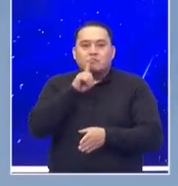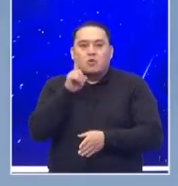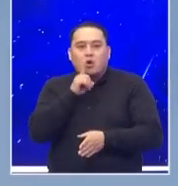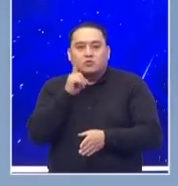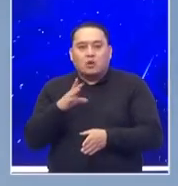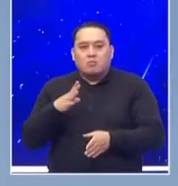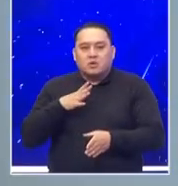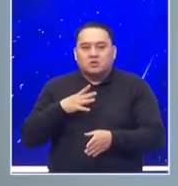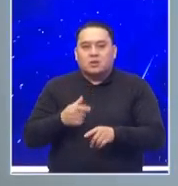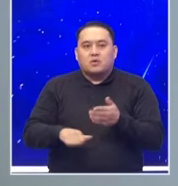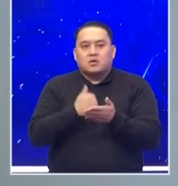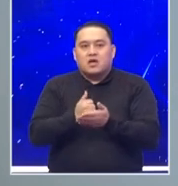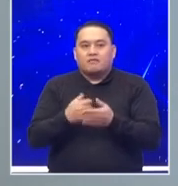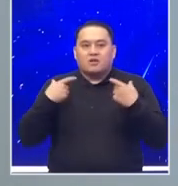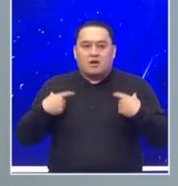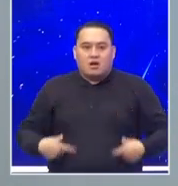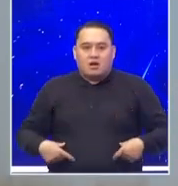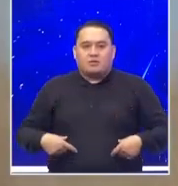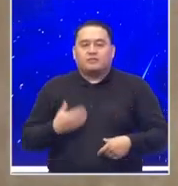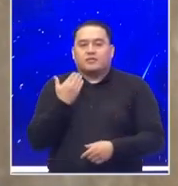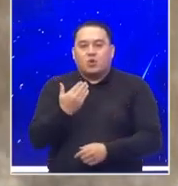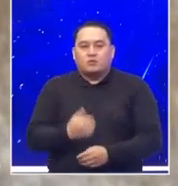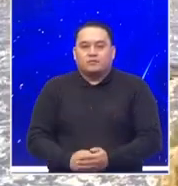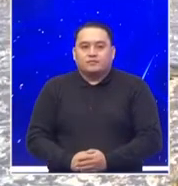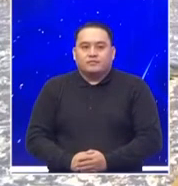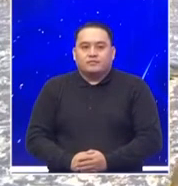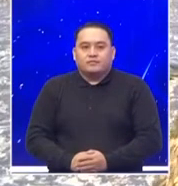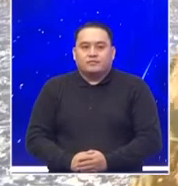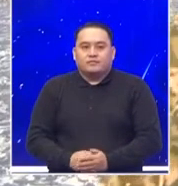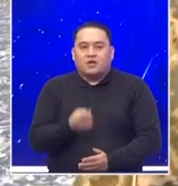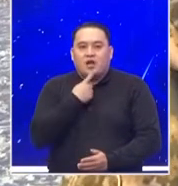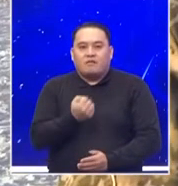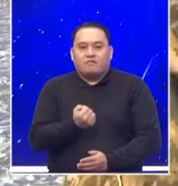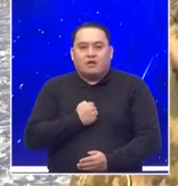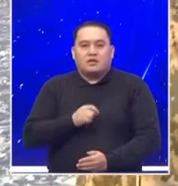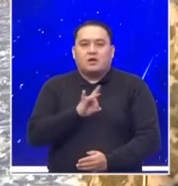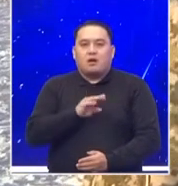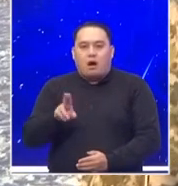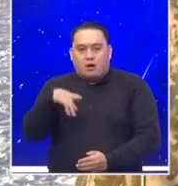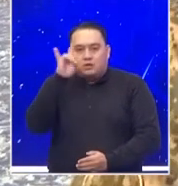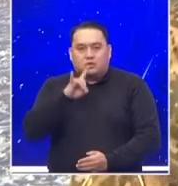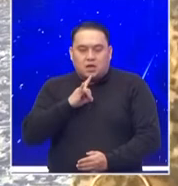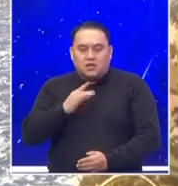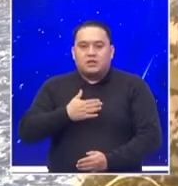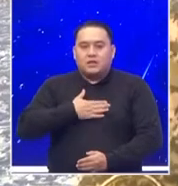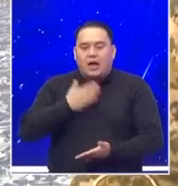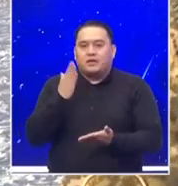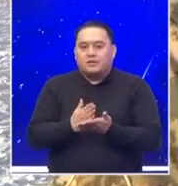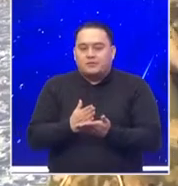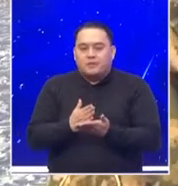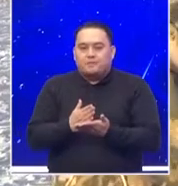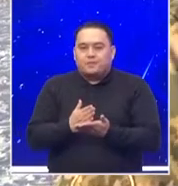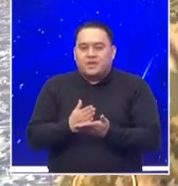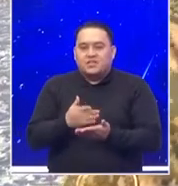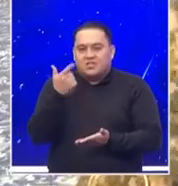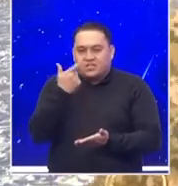составил сам генерал майор каныш абубакиров вооруженных силах республики казахстан есть свои